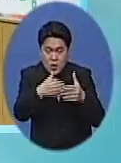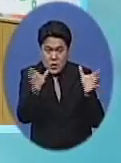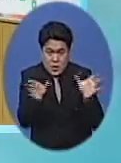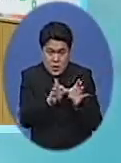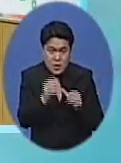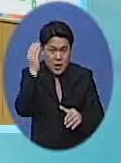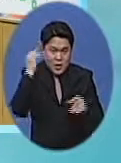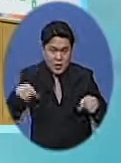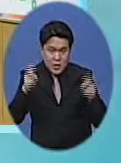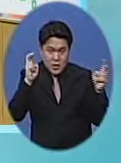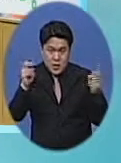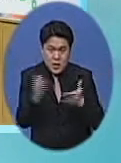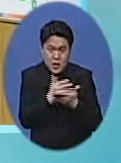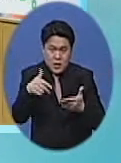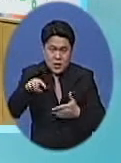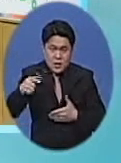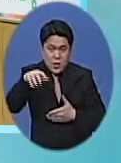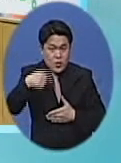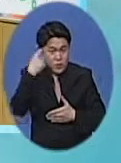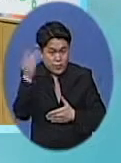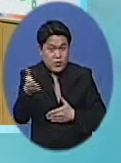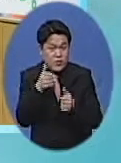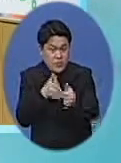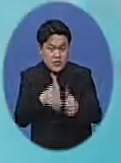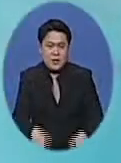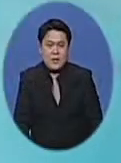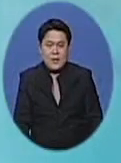단체는 한국타이어 나눔재단으로 문의하시기 바랍니다.